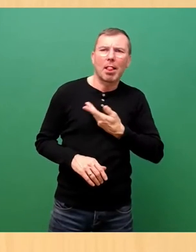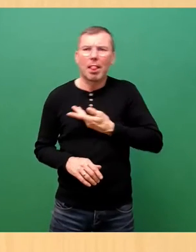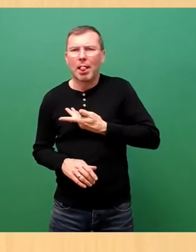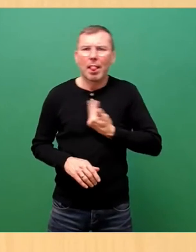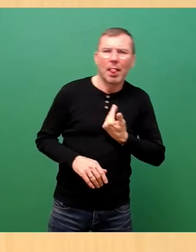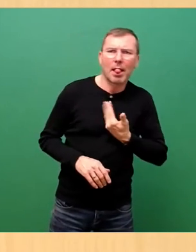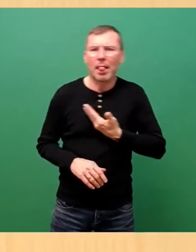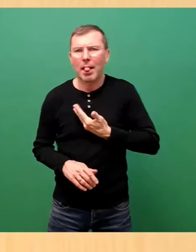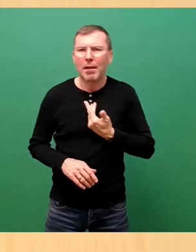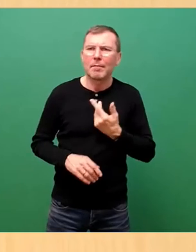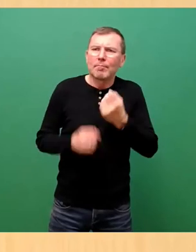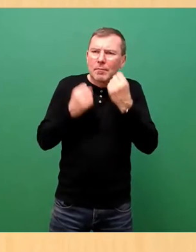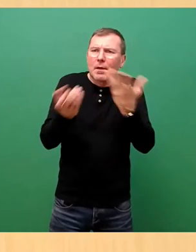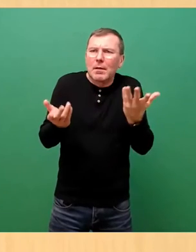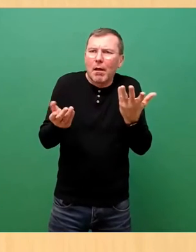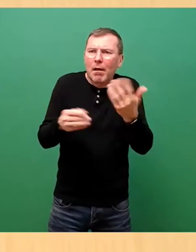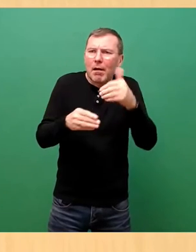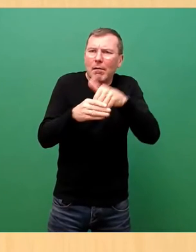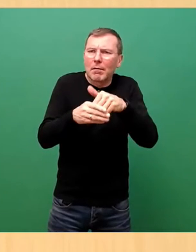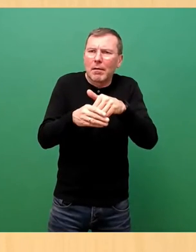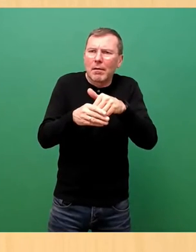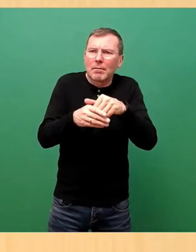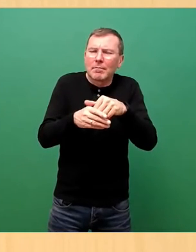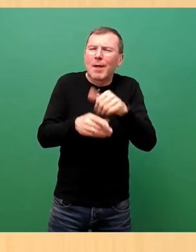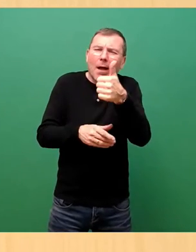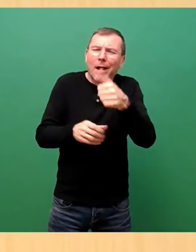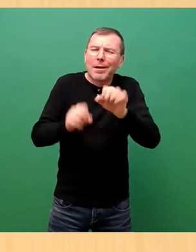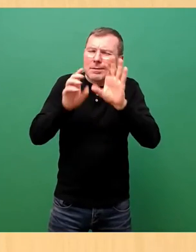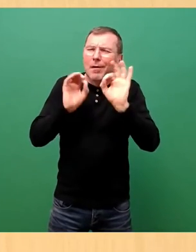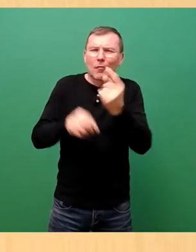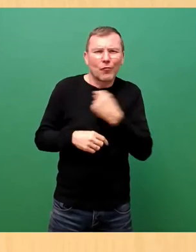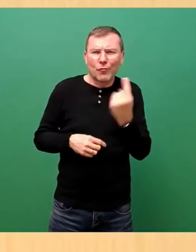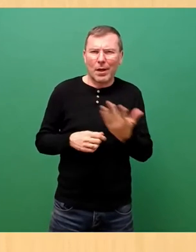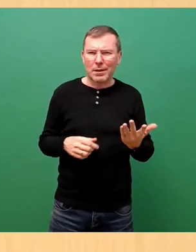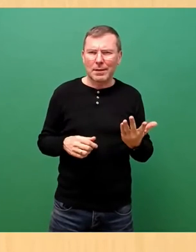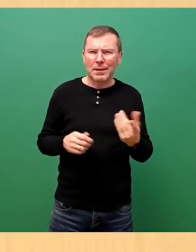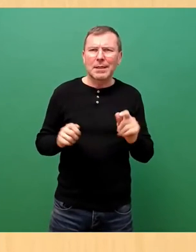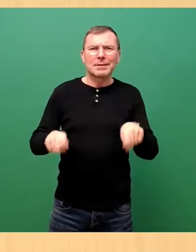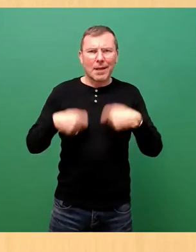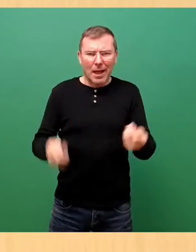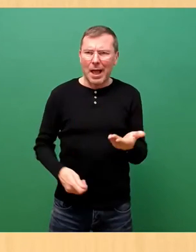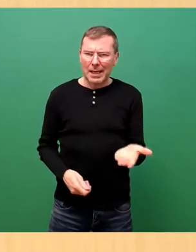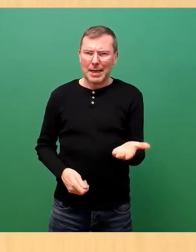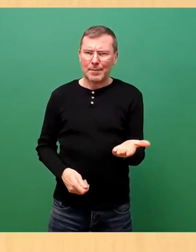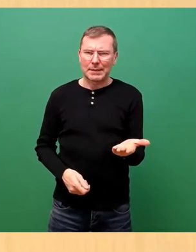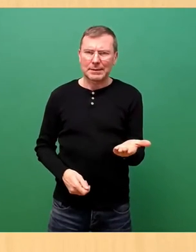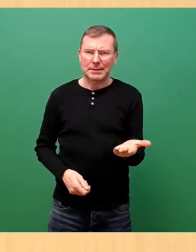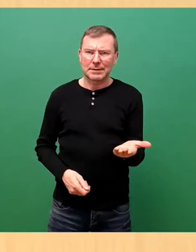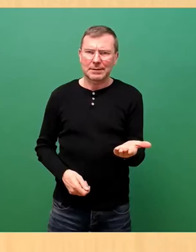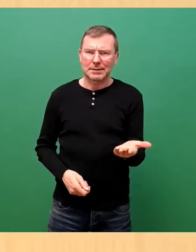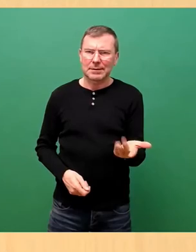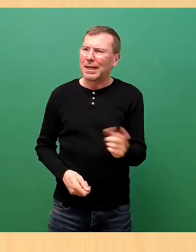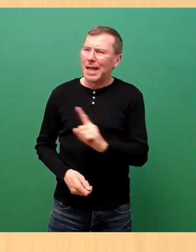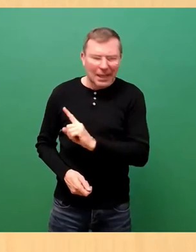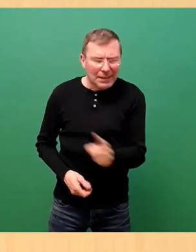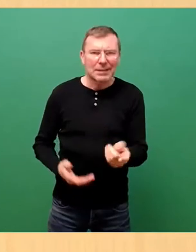habt. Aber eins ist doch klar, das Ergebnis ist eben nicht so, dass